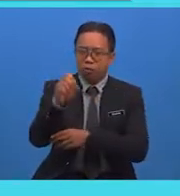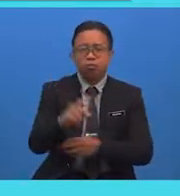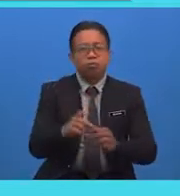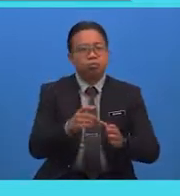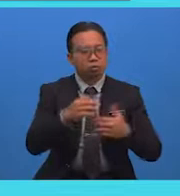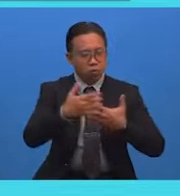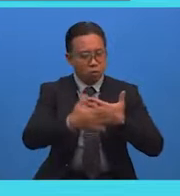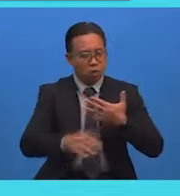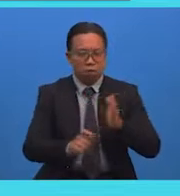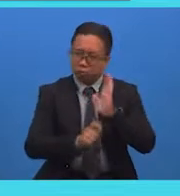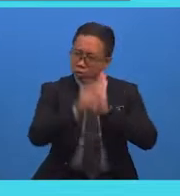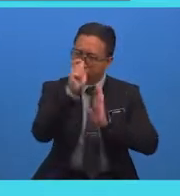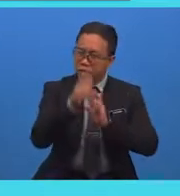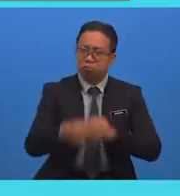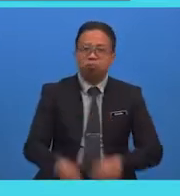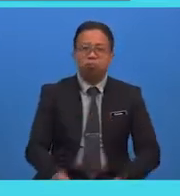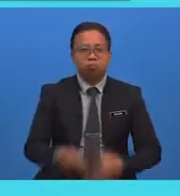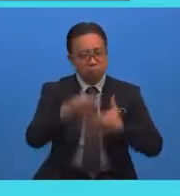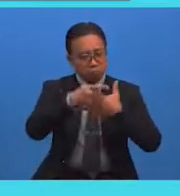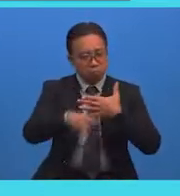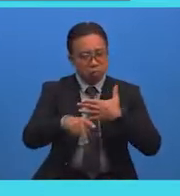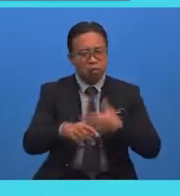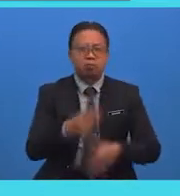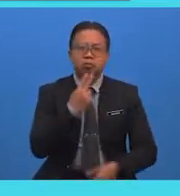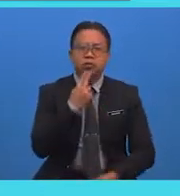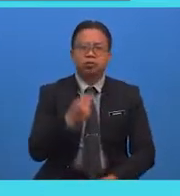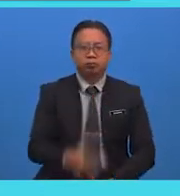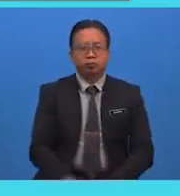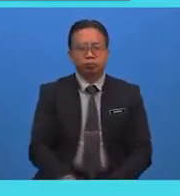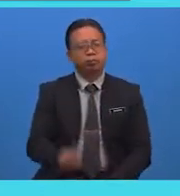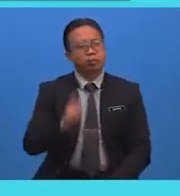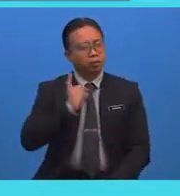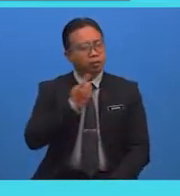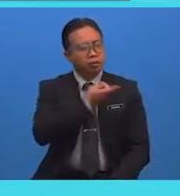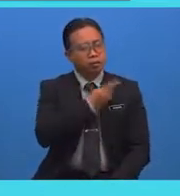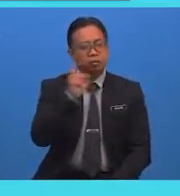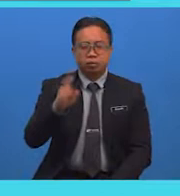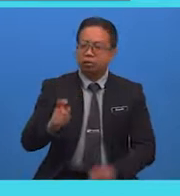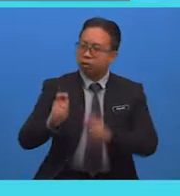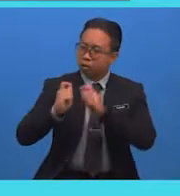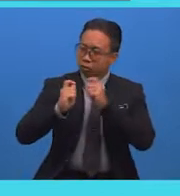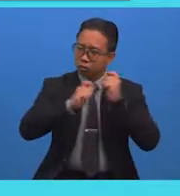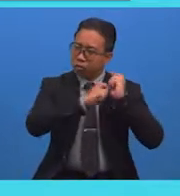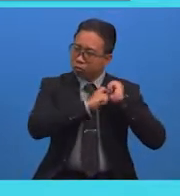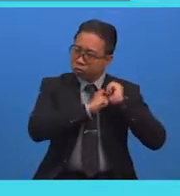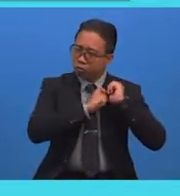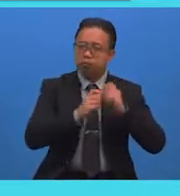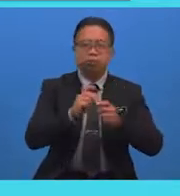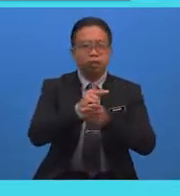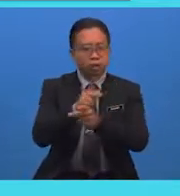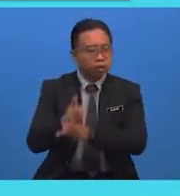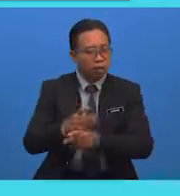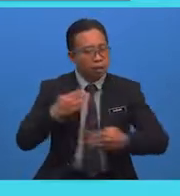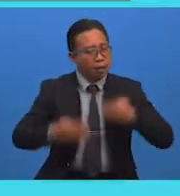manis. Kita bertanggungjawab menjaga badan yang dianugerahkan oleh Allah SWT ini dengan